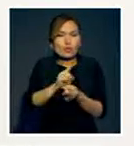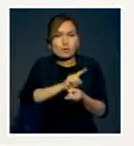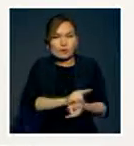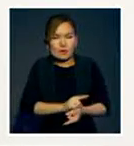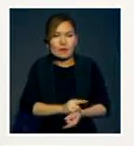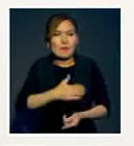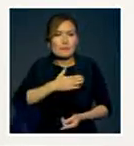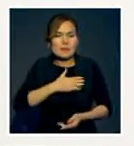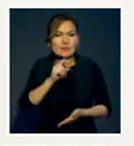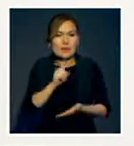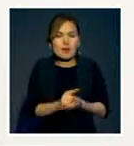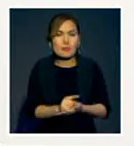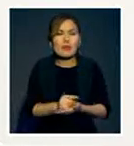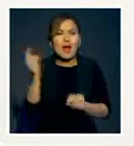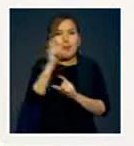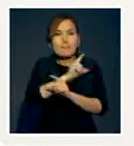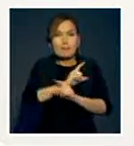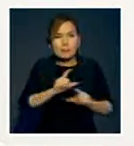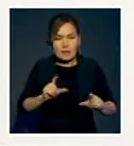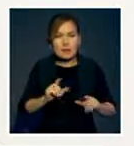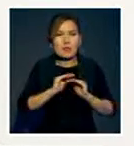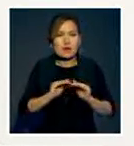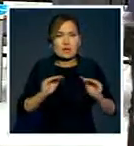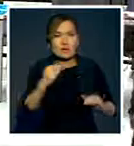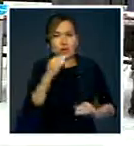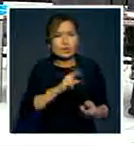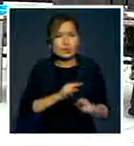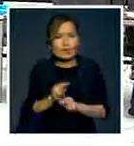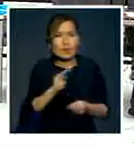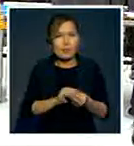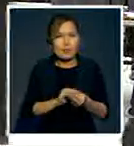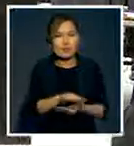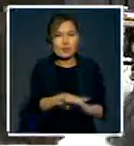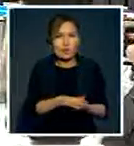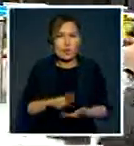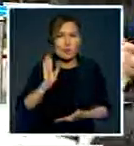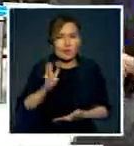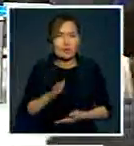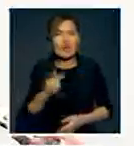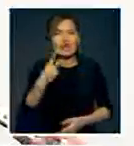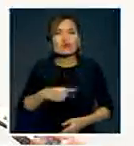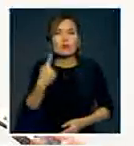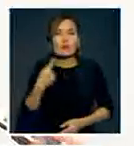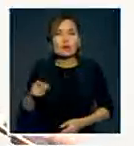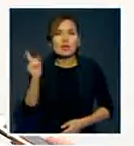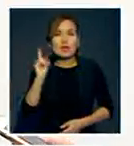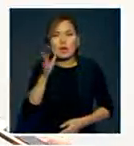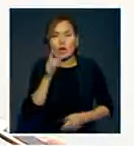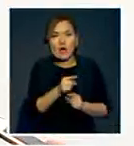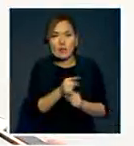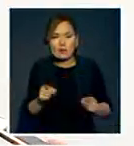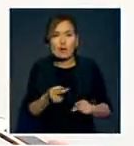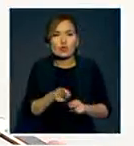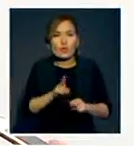беріп келген негізгі базалық дағдыларды әлі де болса қалыптастыра береді. Бірақ күтілетін нәтиже өзгерді. 21-ші ғасырдағы білім саласының